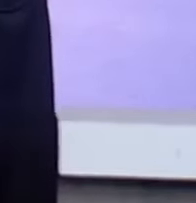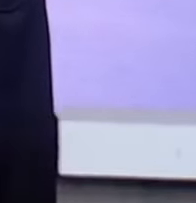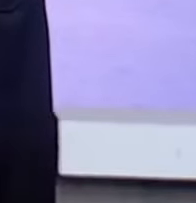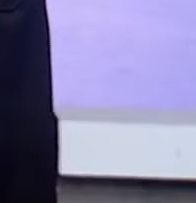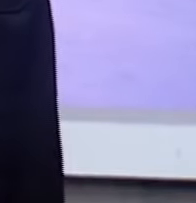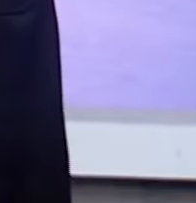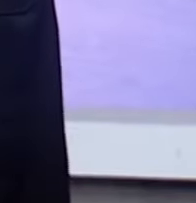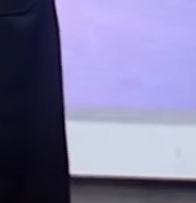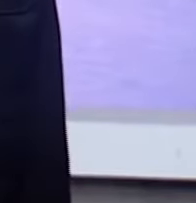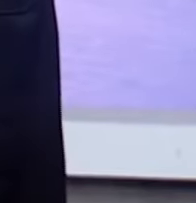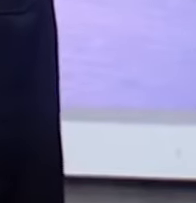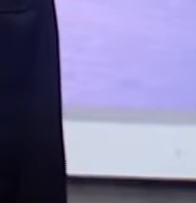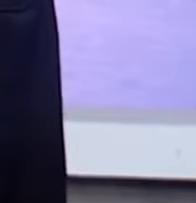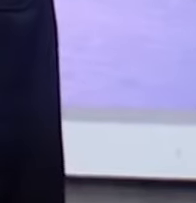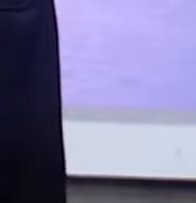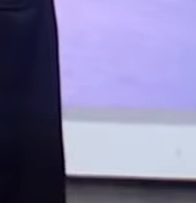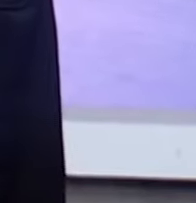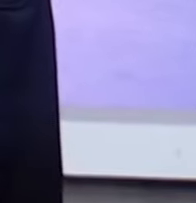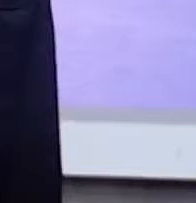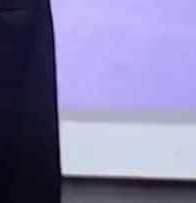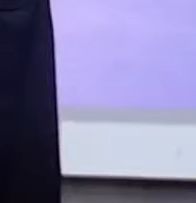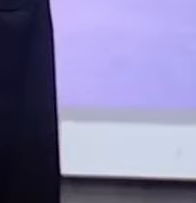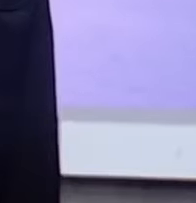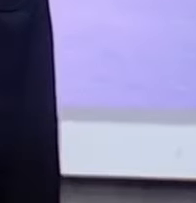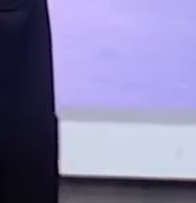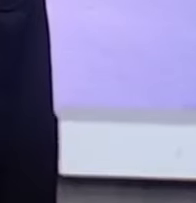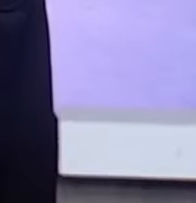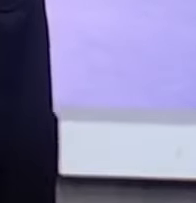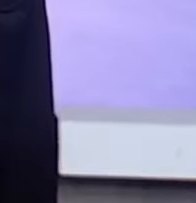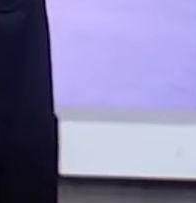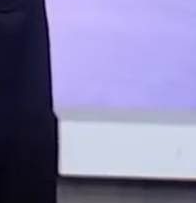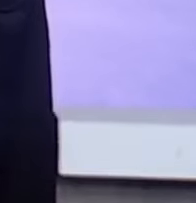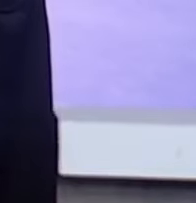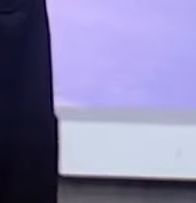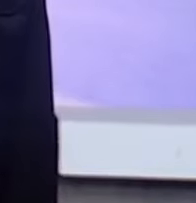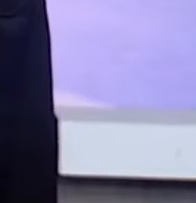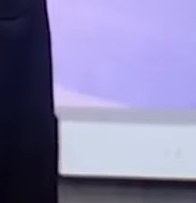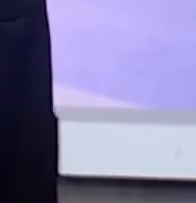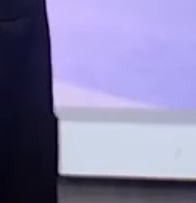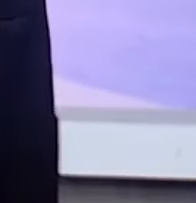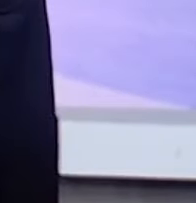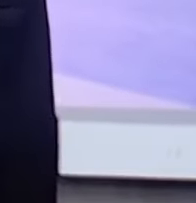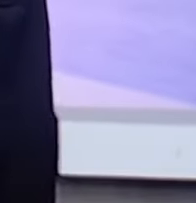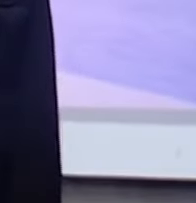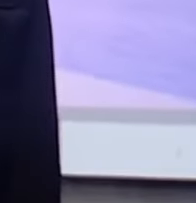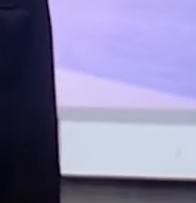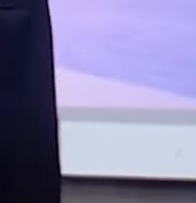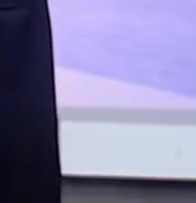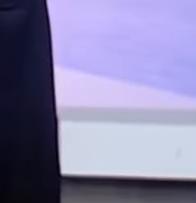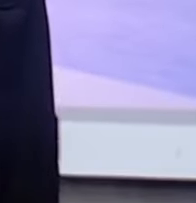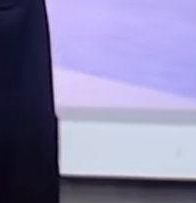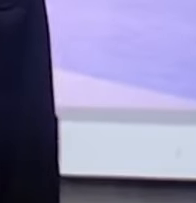sama-sama tayong maging saksi. Mag-subscribe sa GMA Integrated News sa YouTube at para sa mga kapuso abroad,